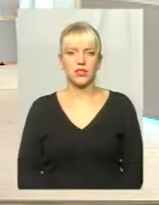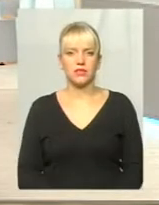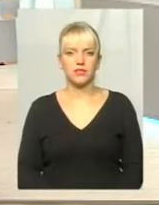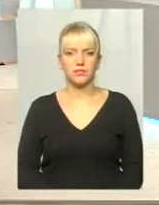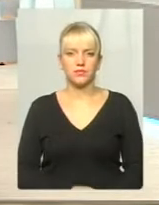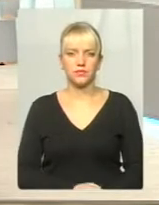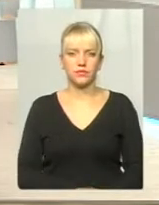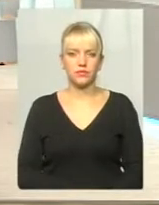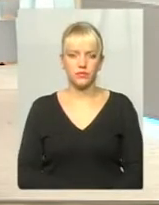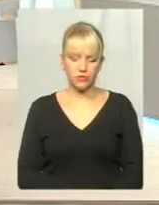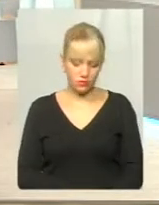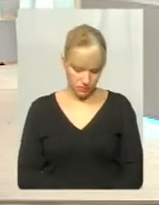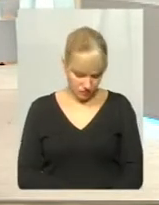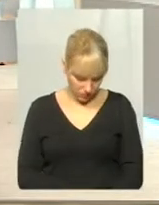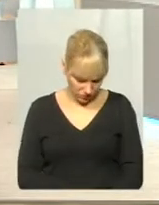будь ласка.